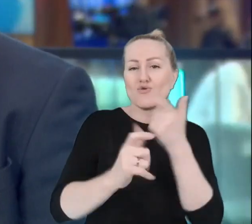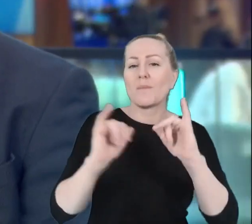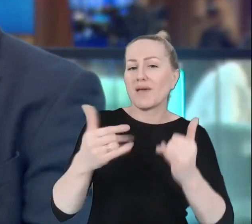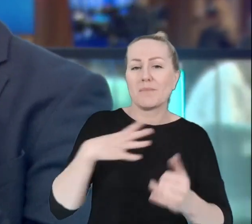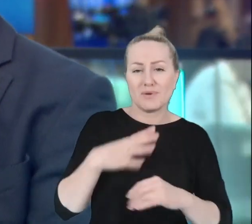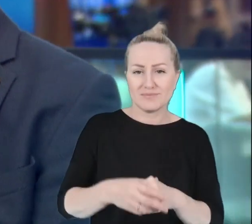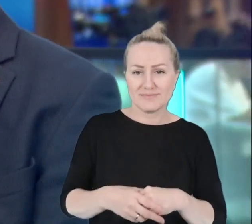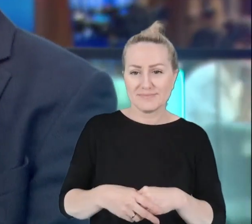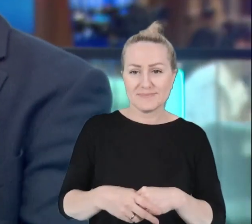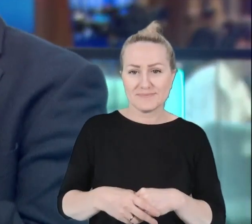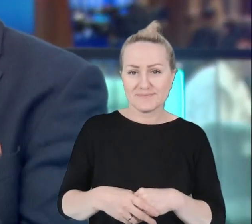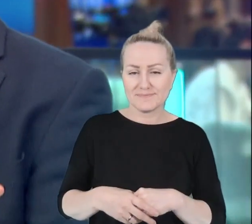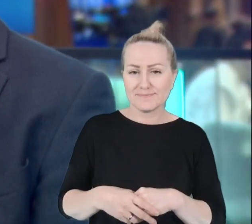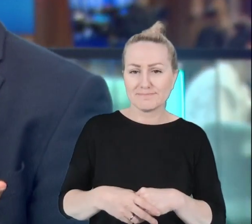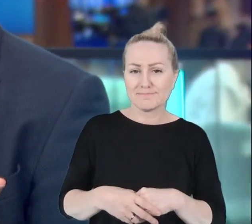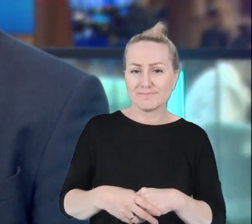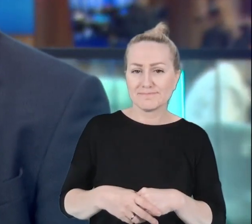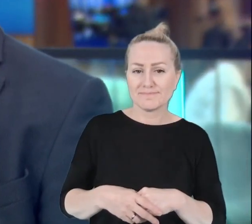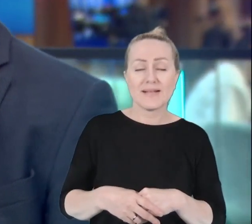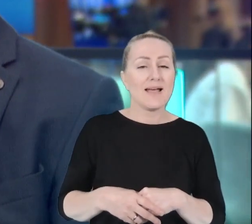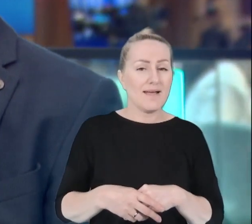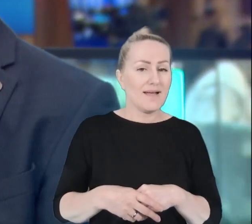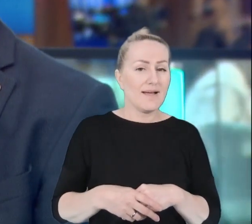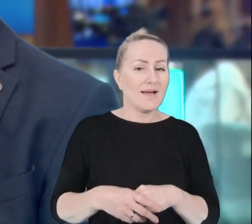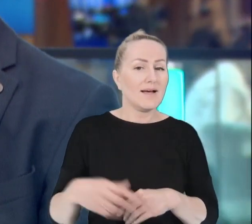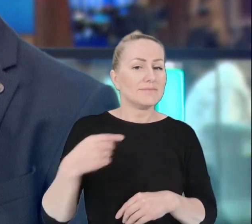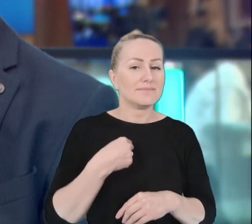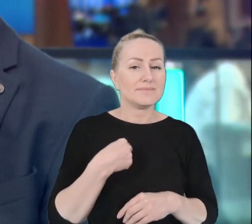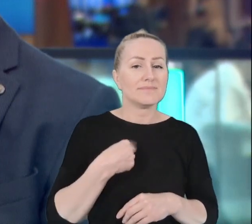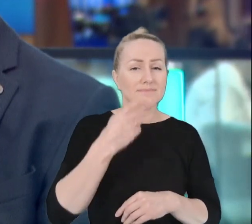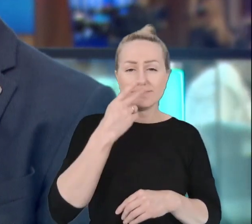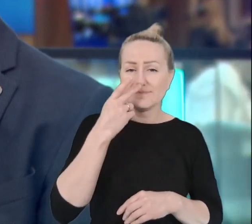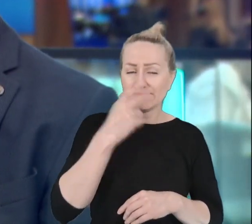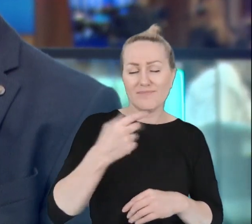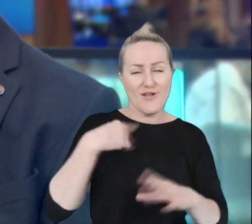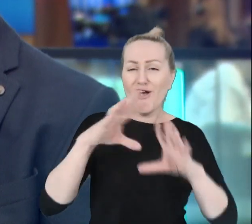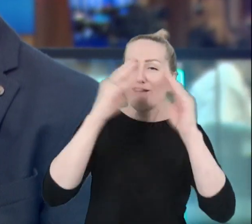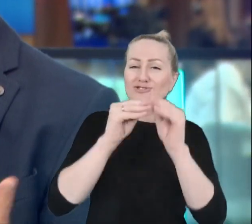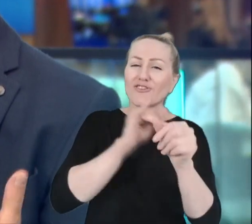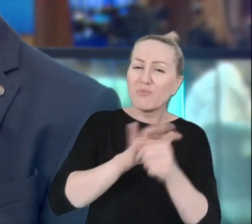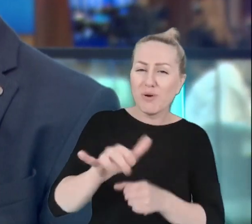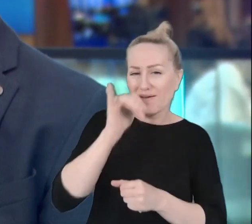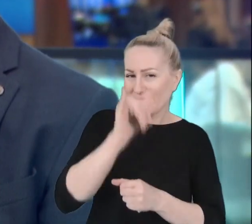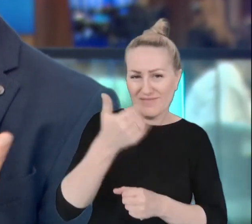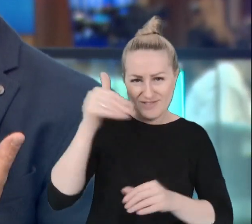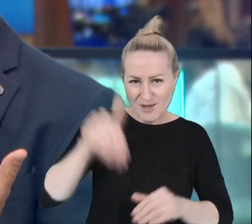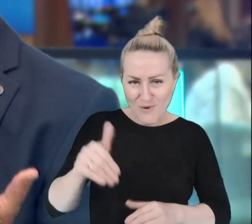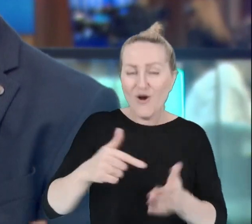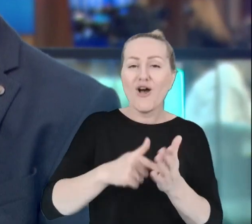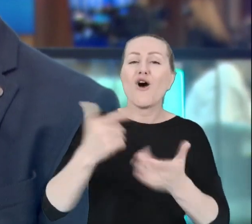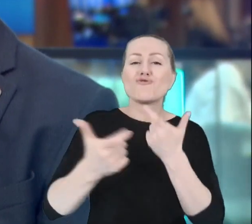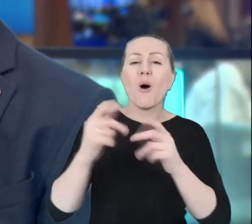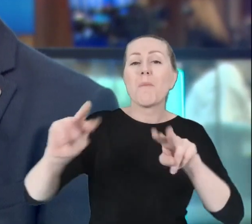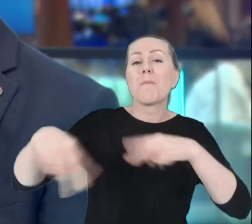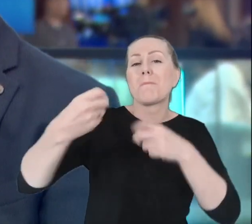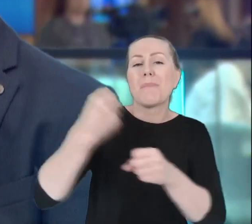Nie sądzę, żebym miał na wszystko wpływ. Znaczy, niektóre rzeczy się po prostu dzieją. Ten model pracy zdalnej trochę wynikał z pandemii, potem z